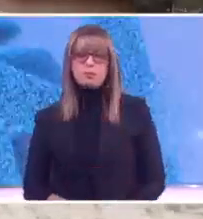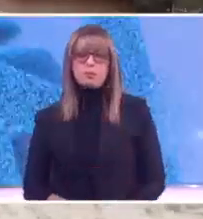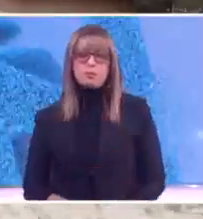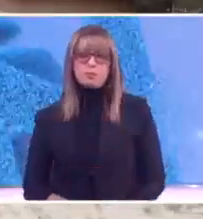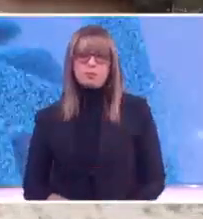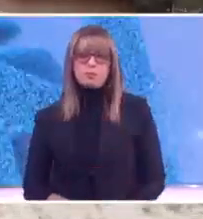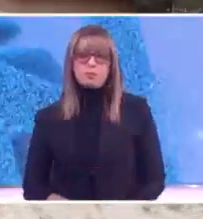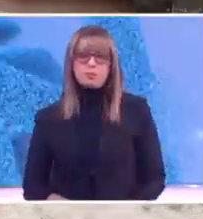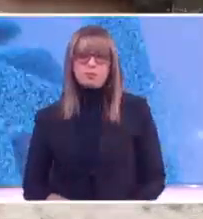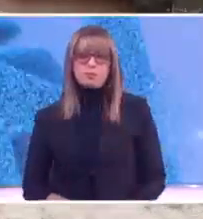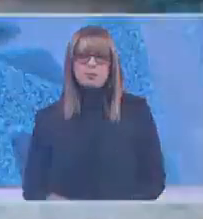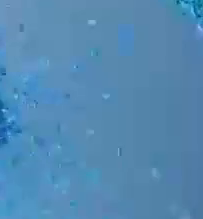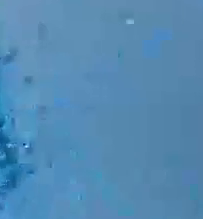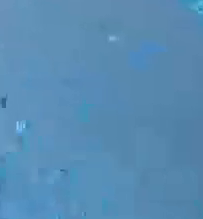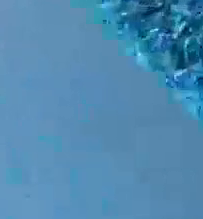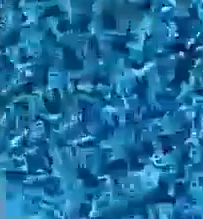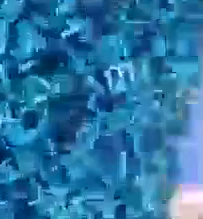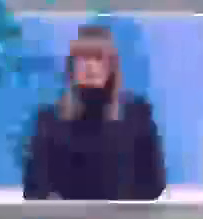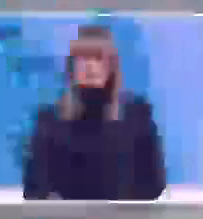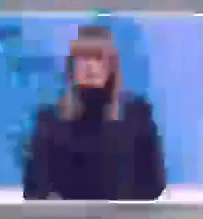kaybetti.